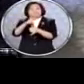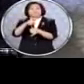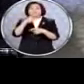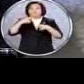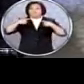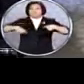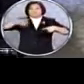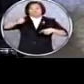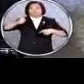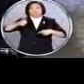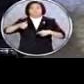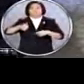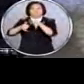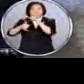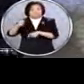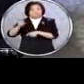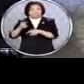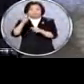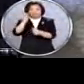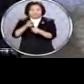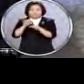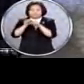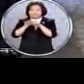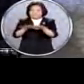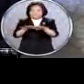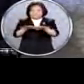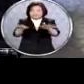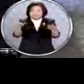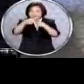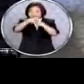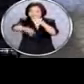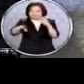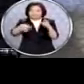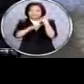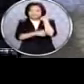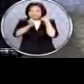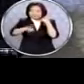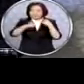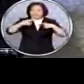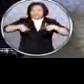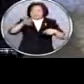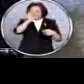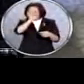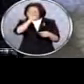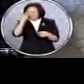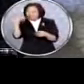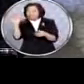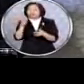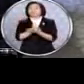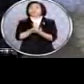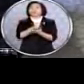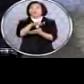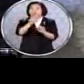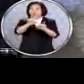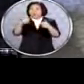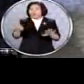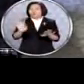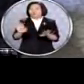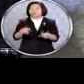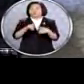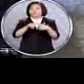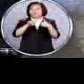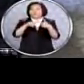总长，然后大肆的来调查自己人，包括法官跟检察官，也有相当的成效。其次呢，